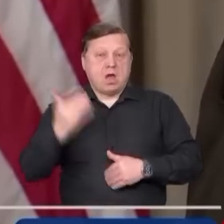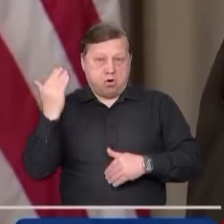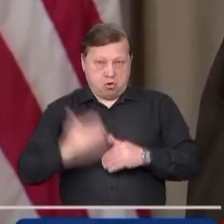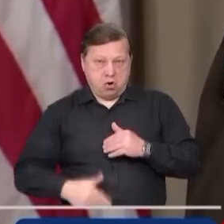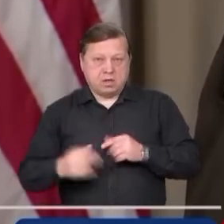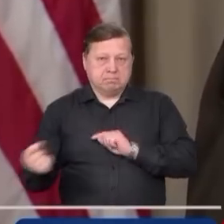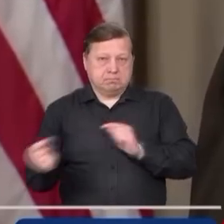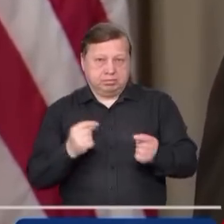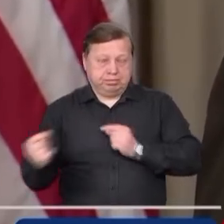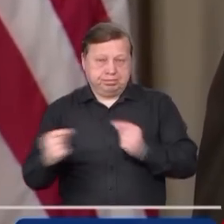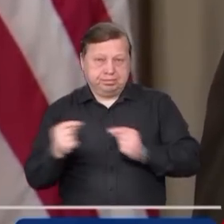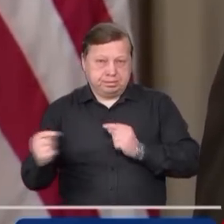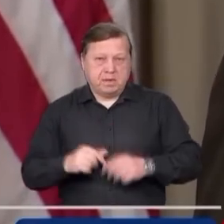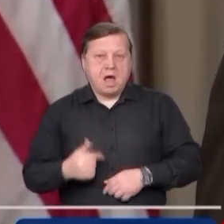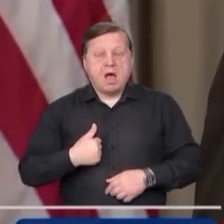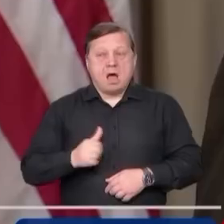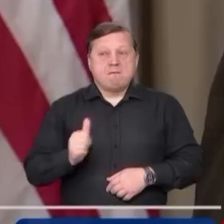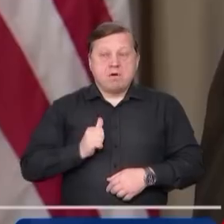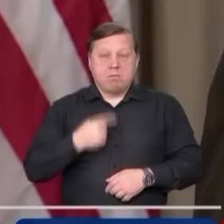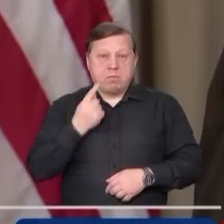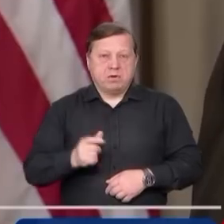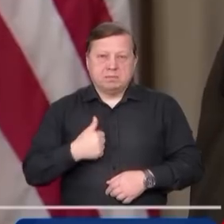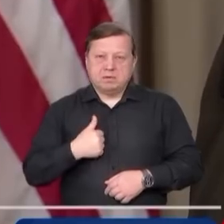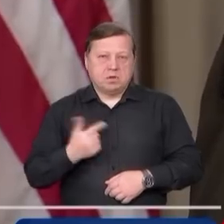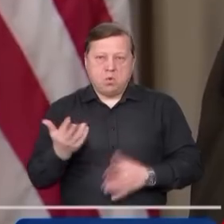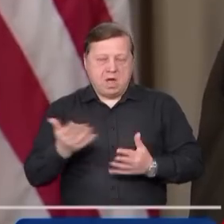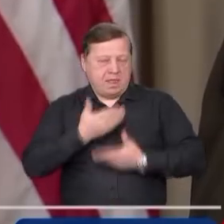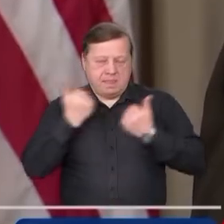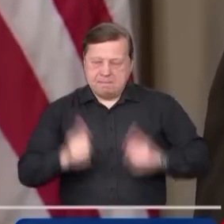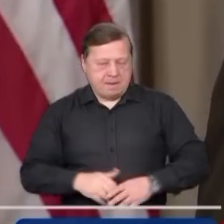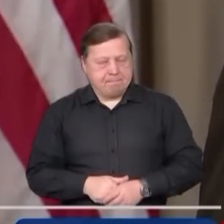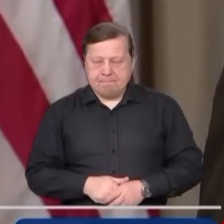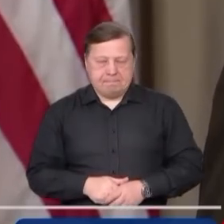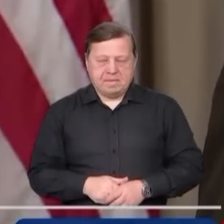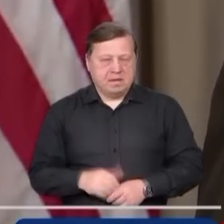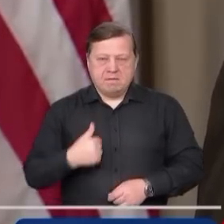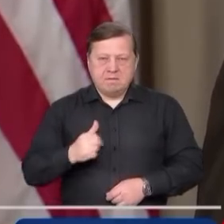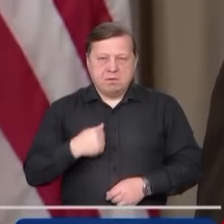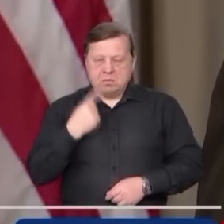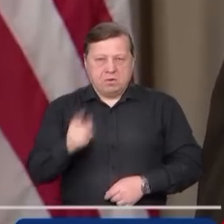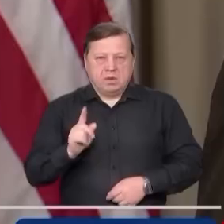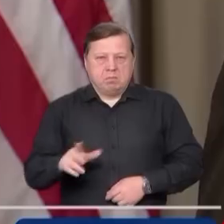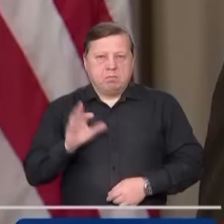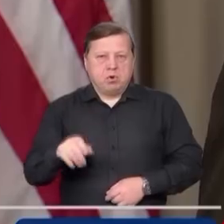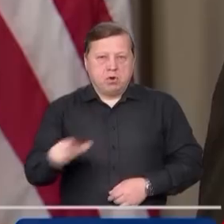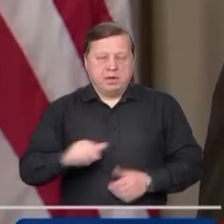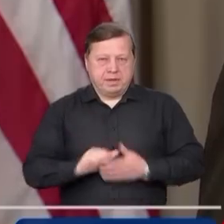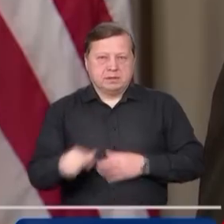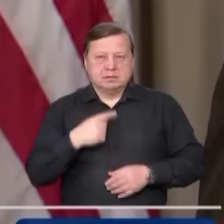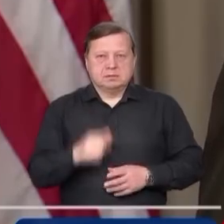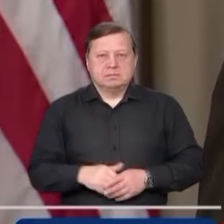widzenia wojskowego jest to bardzo trudna operacja, ponieważ rozciąga się ona